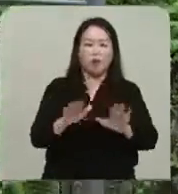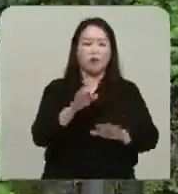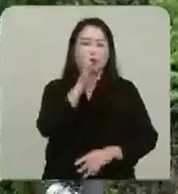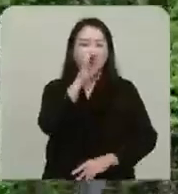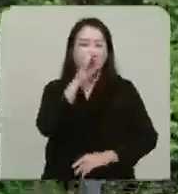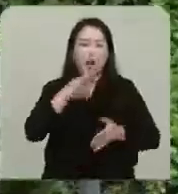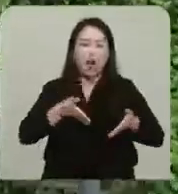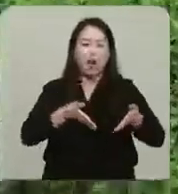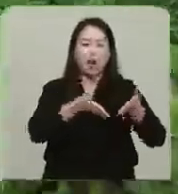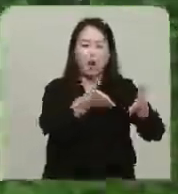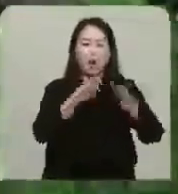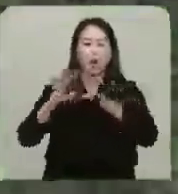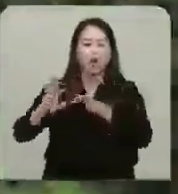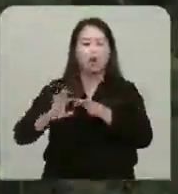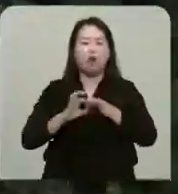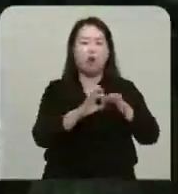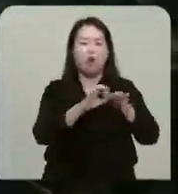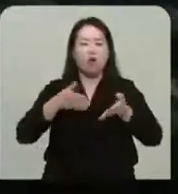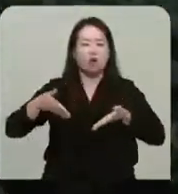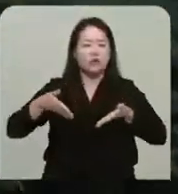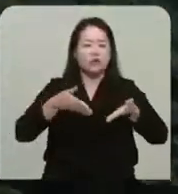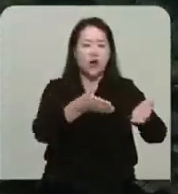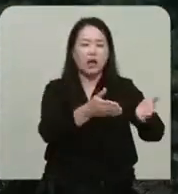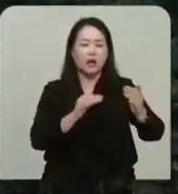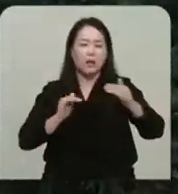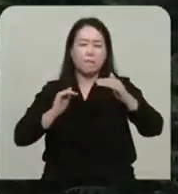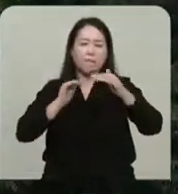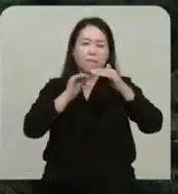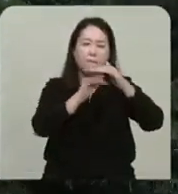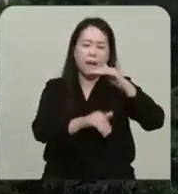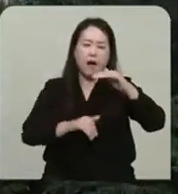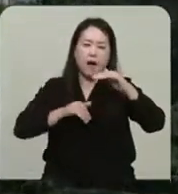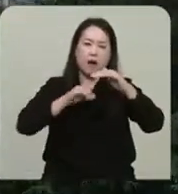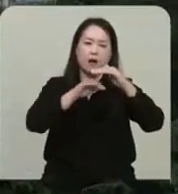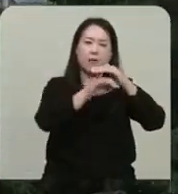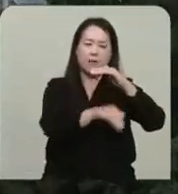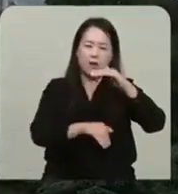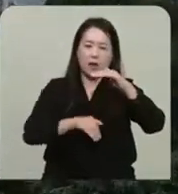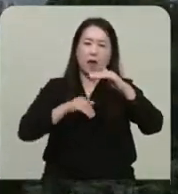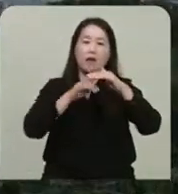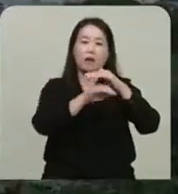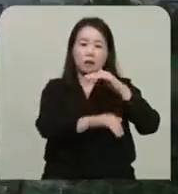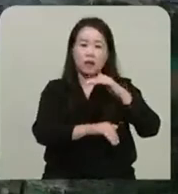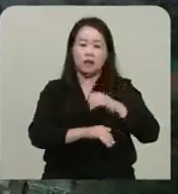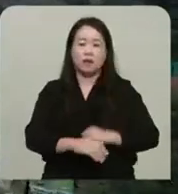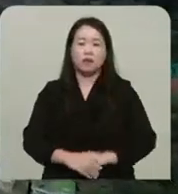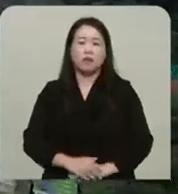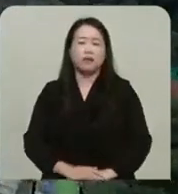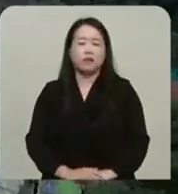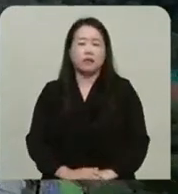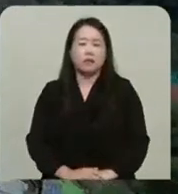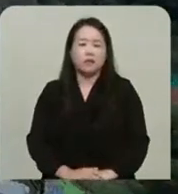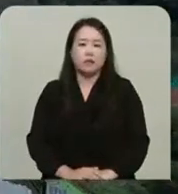중앙로 지역과 연결하기 위해서 해망군을 만들었습니다.